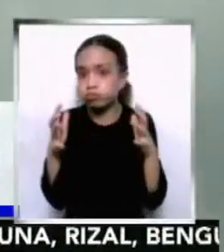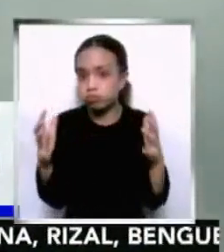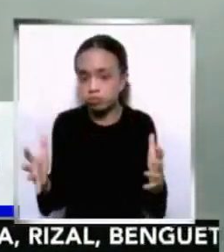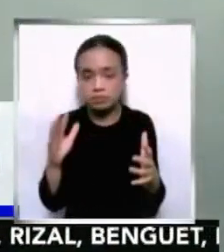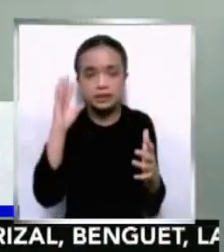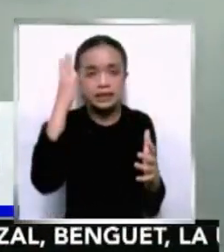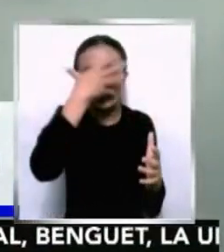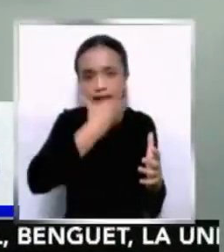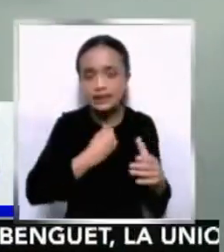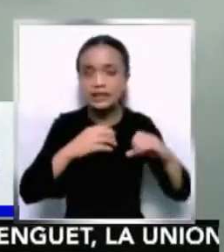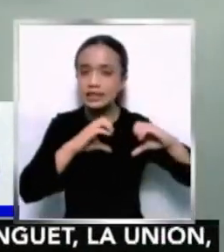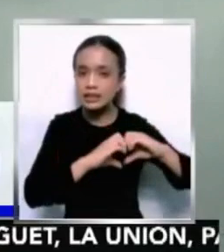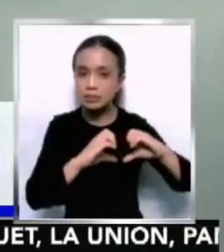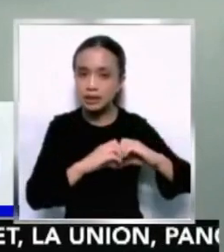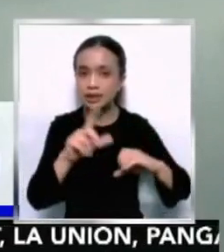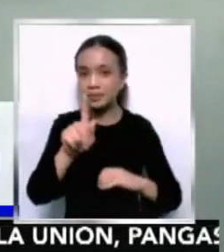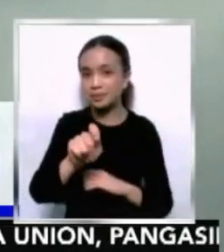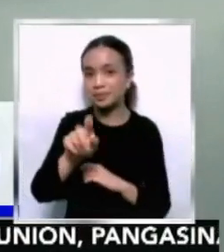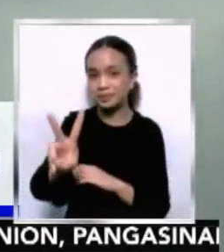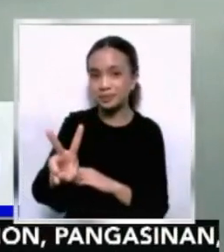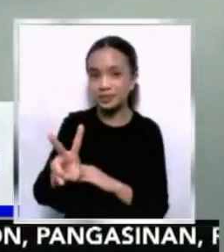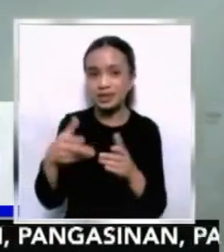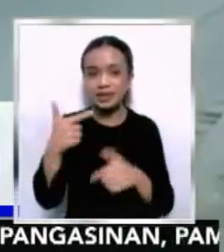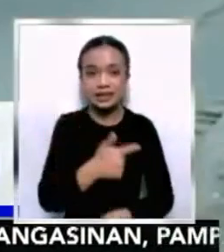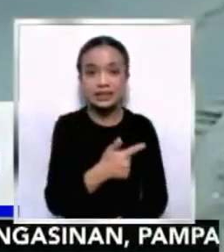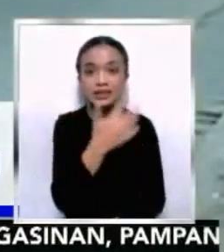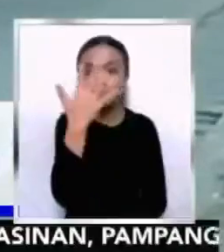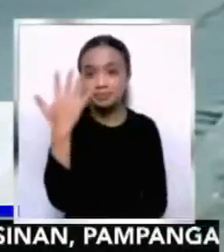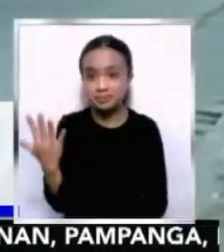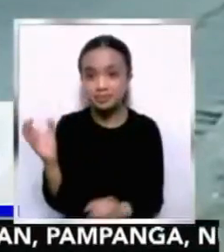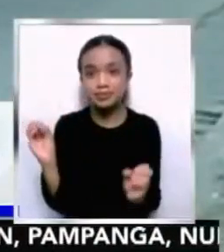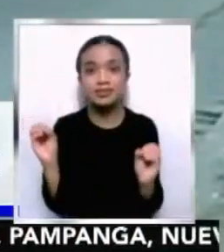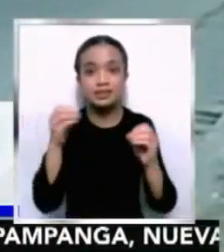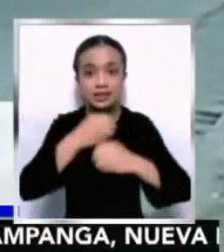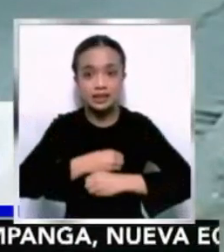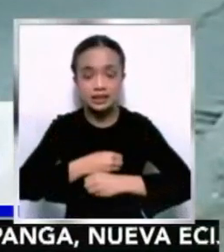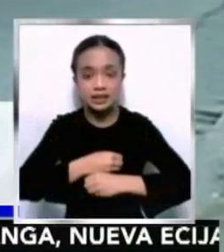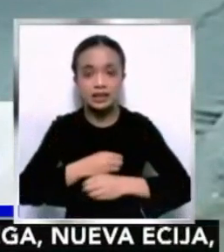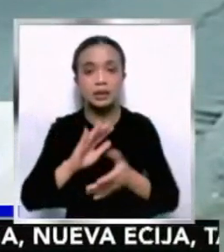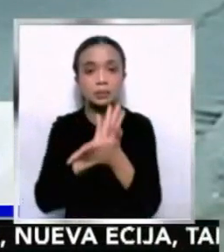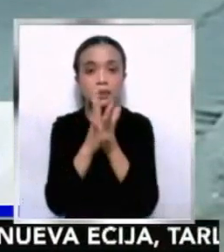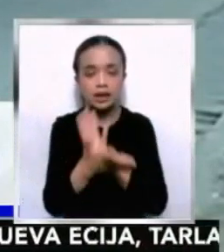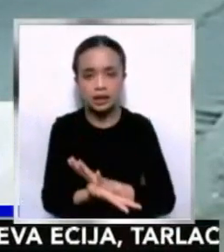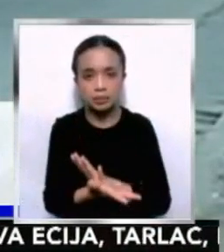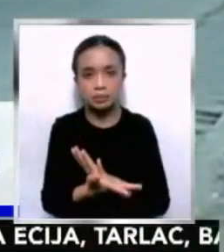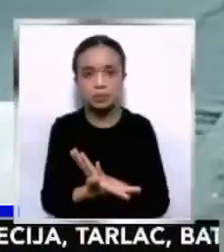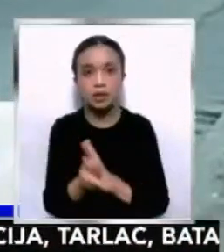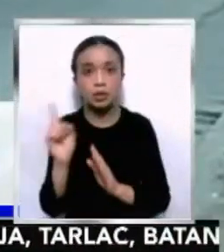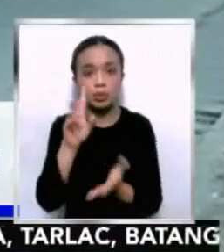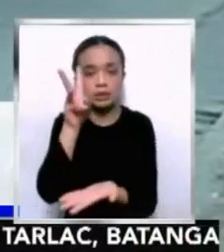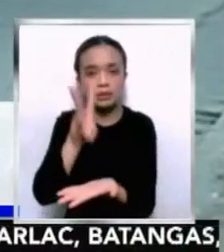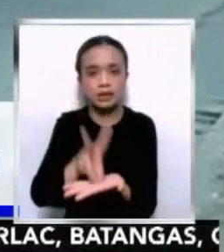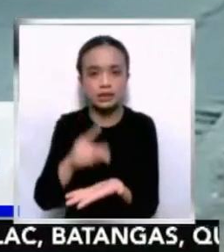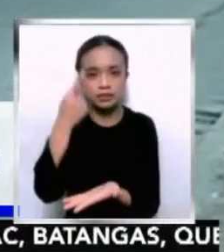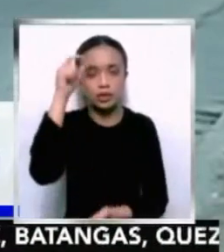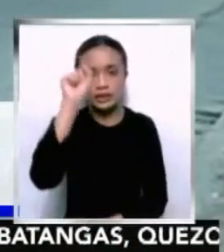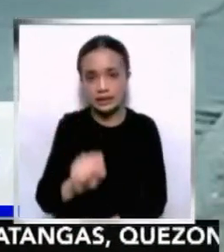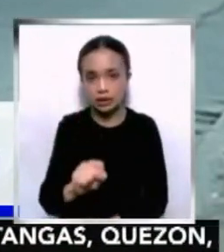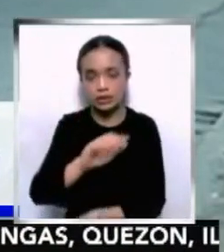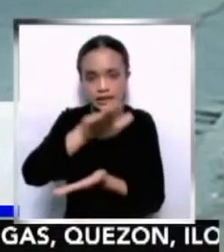GMA Regional TV General Santos Station na magsisilbi namang hub sa South Central Mindanao. At dahil